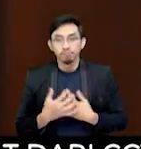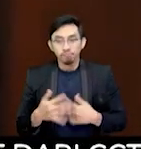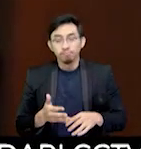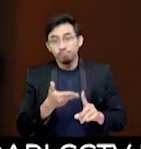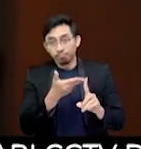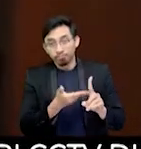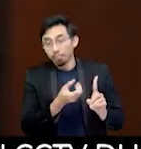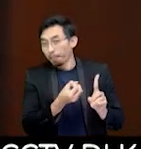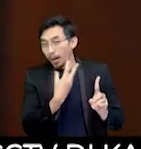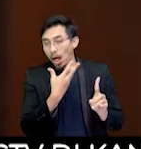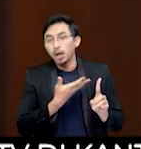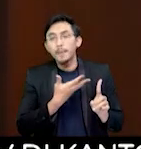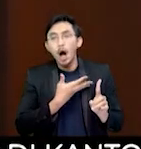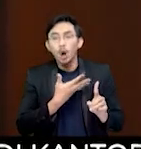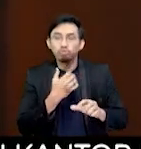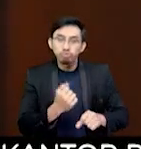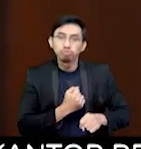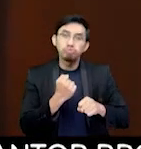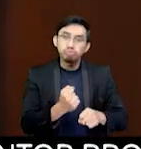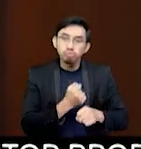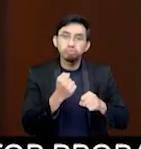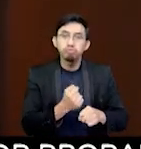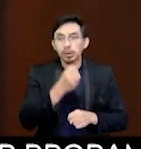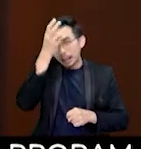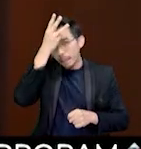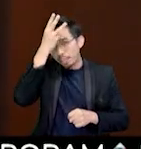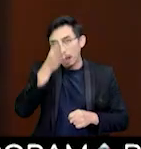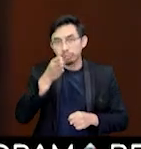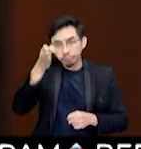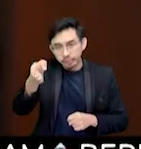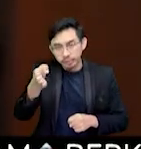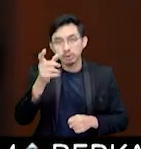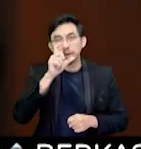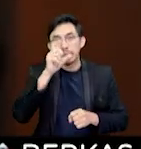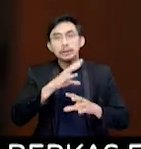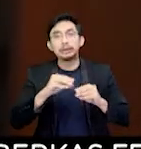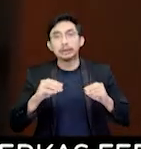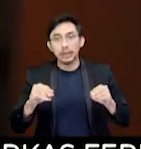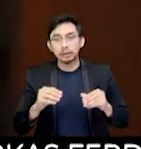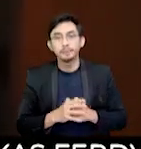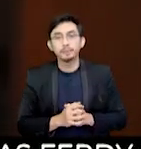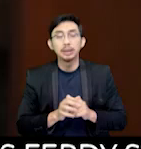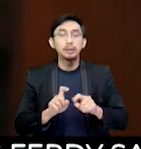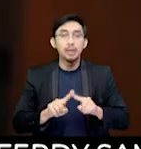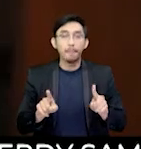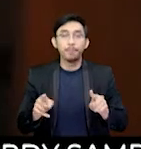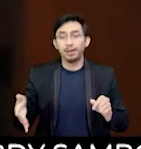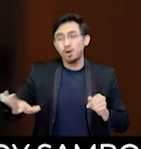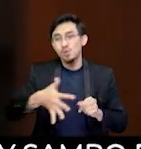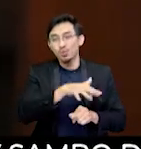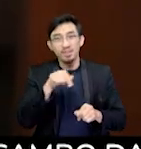melakukan menuju ke Kalimantan itu menggunakan jololo. Pada saat di tengah laut, masih di Selat Makassar,